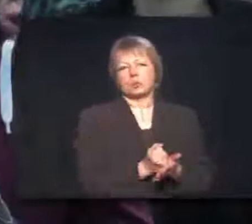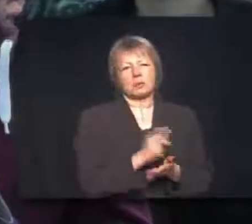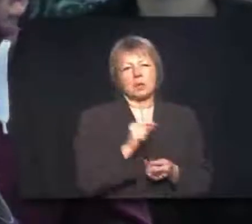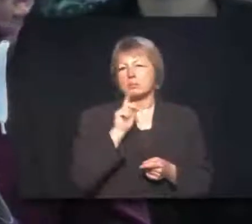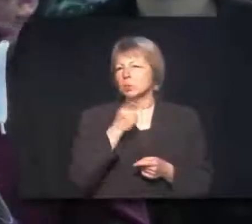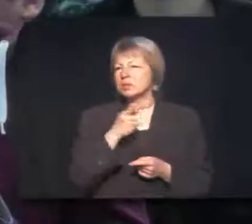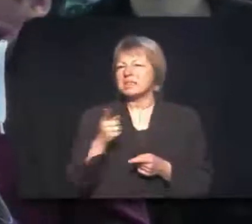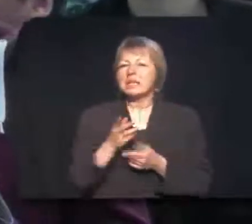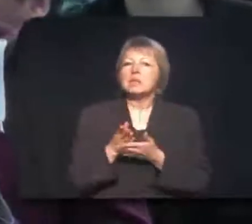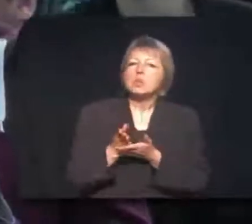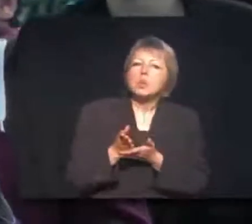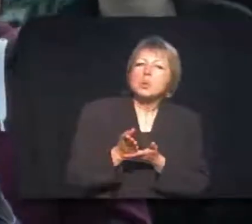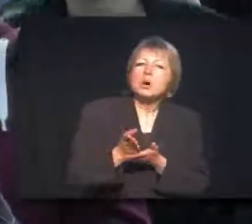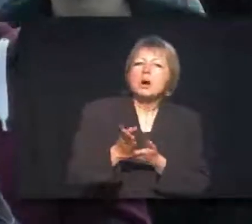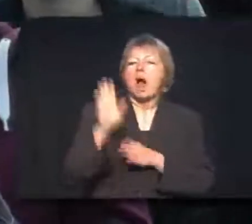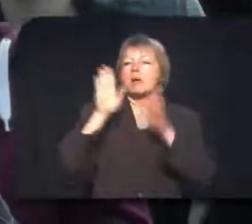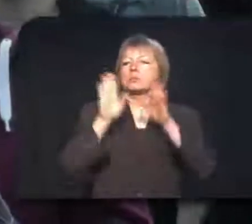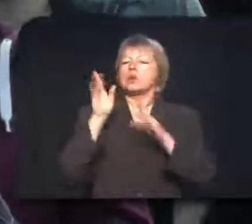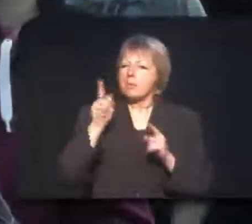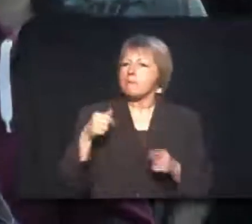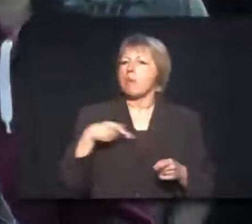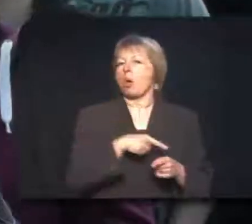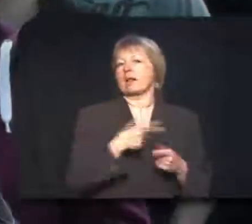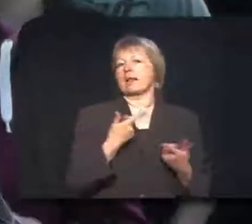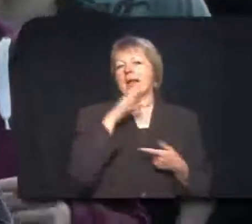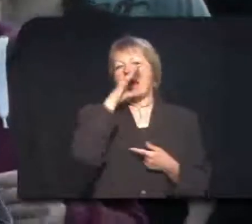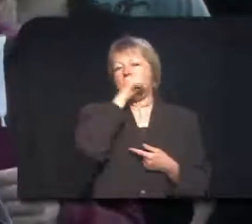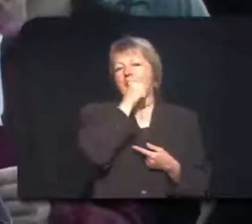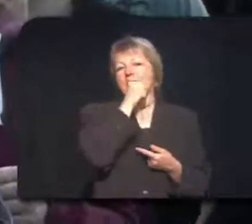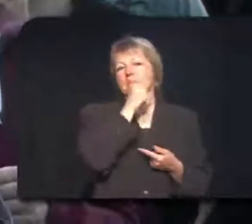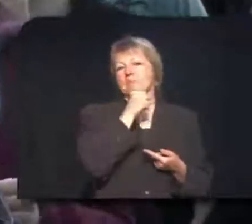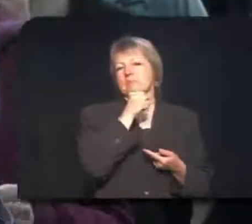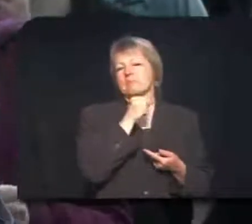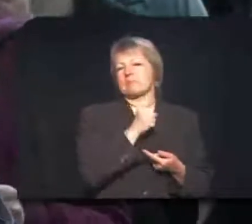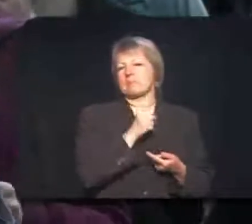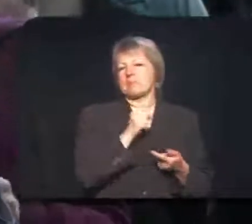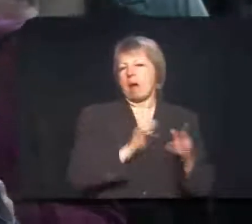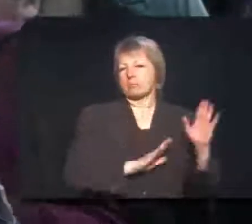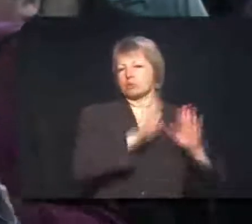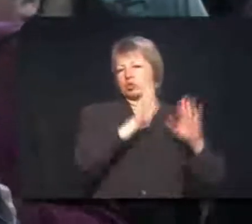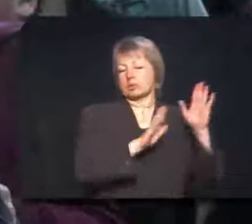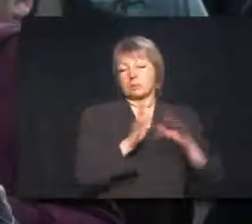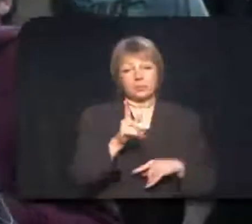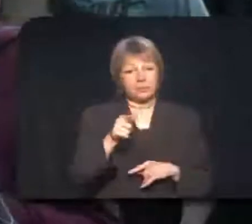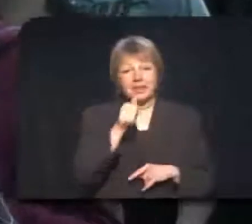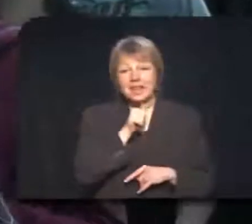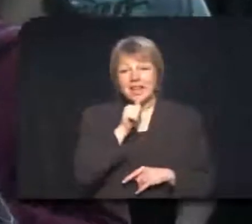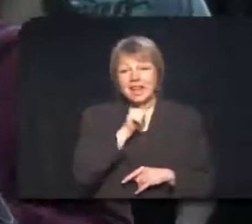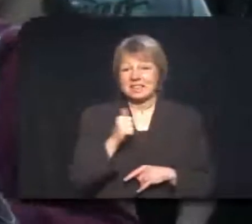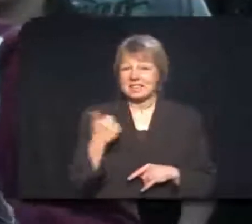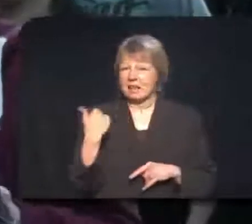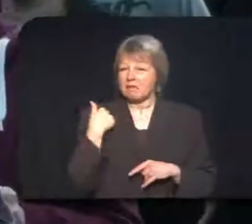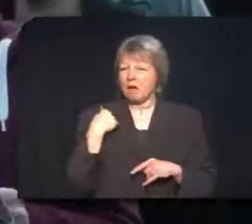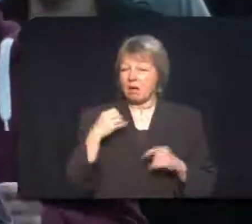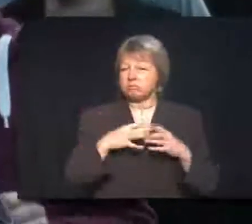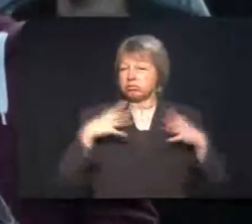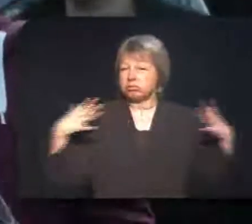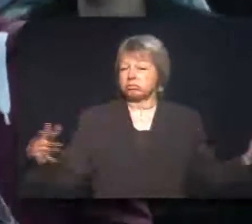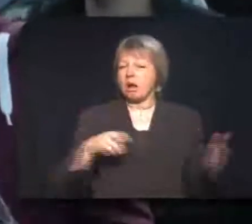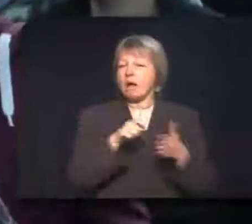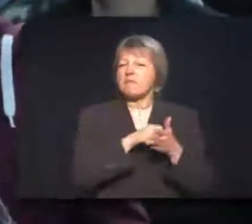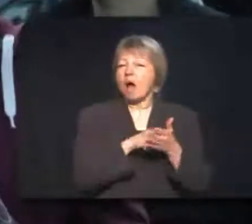Abstimmung haben es ermöglicht geheime Abstimmung und es ist auch genau das was wir gestern hier bei unserem massiven Wahlprogramm Antrag gemacht haben